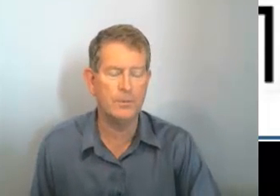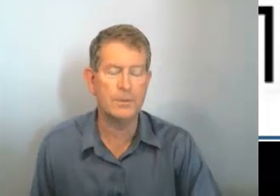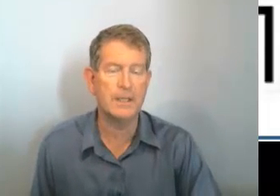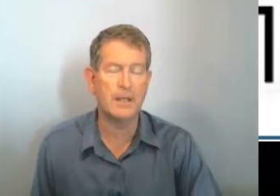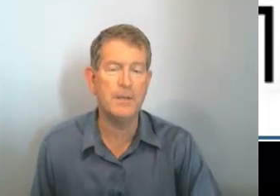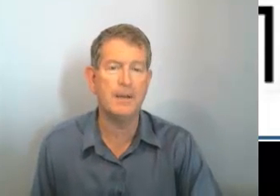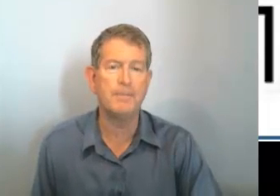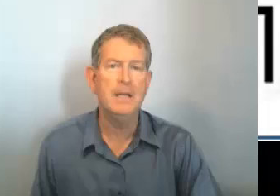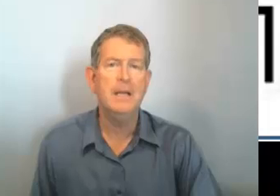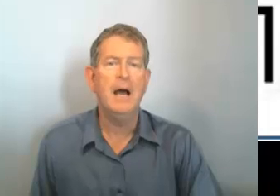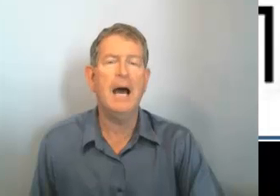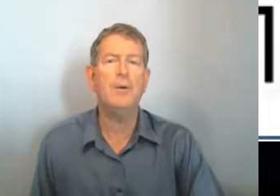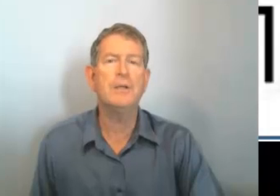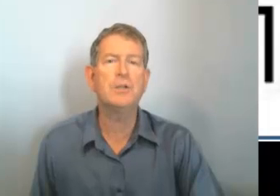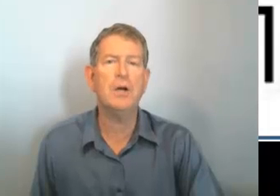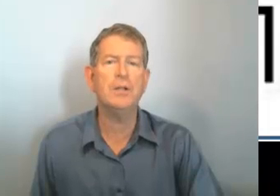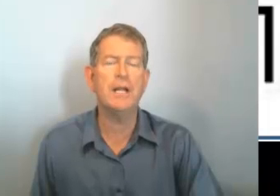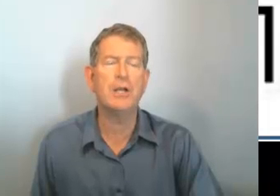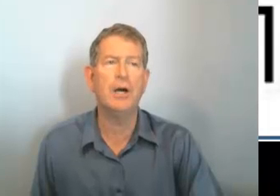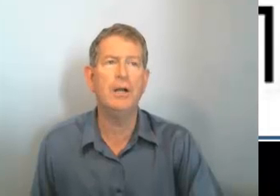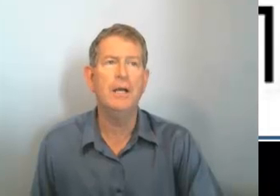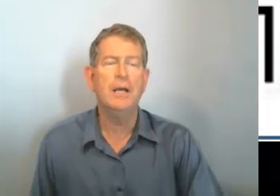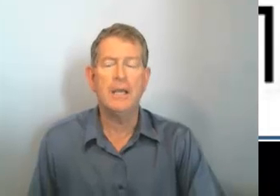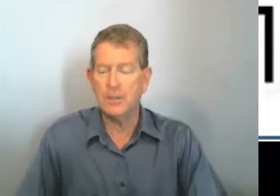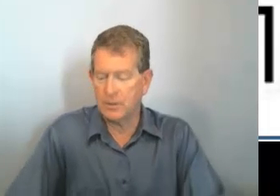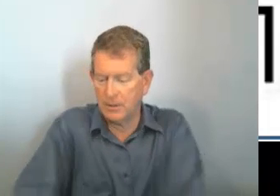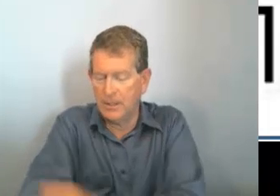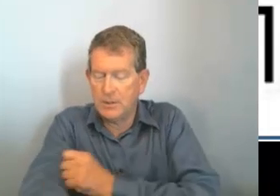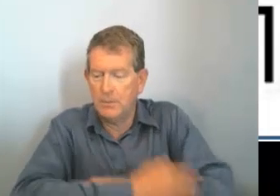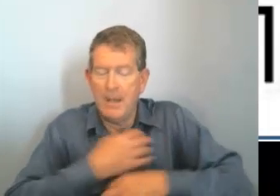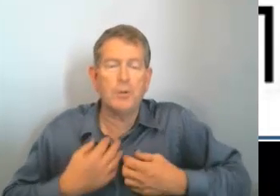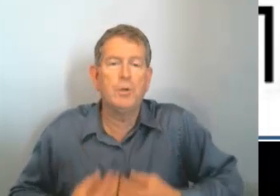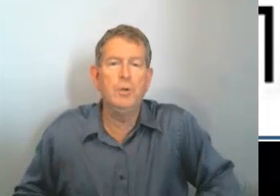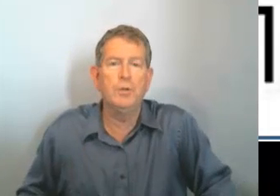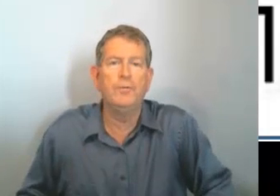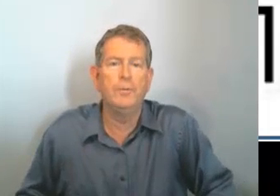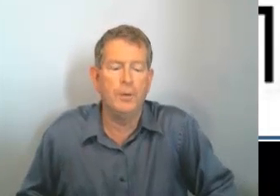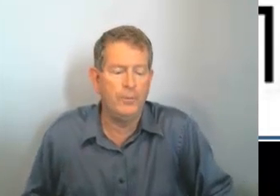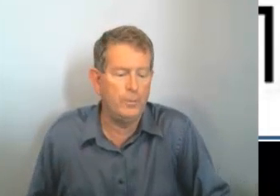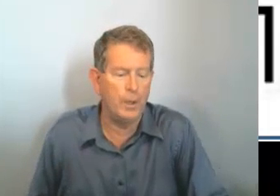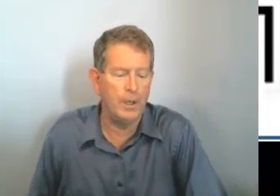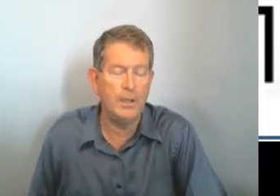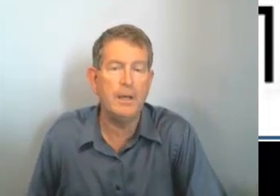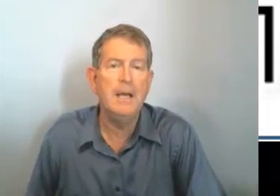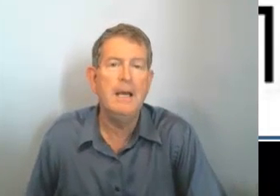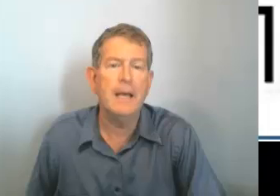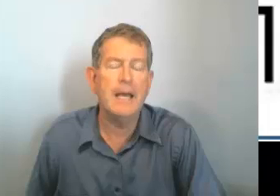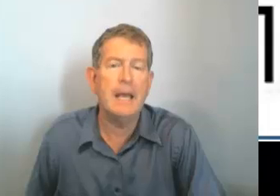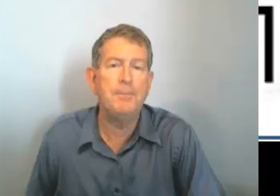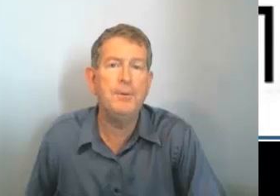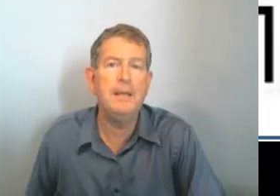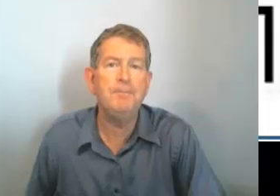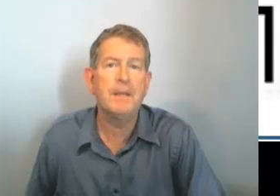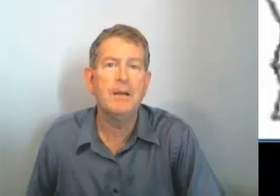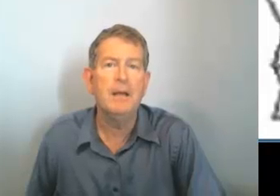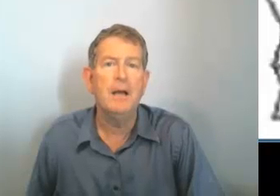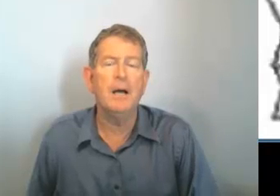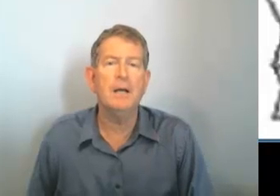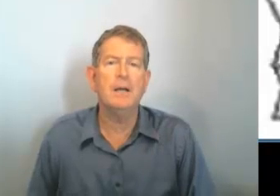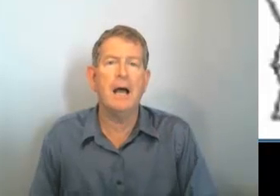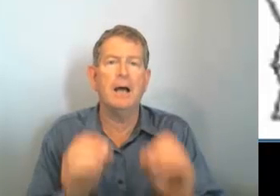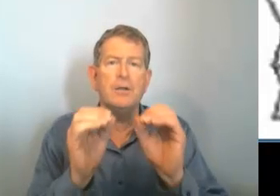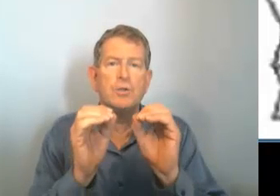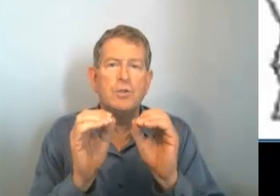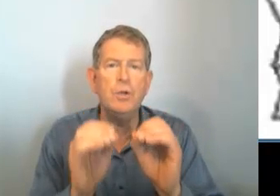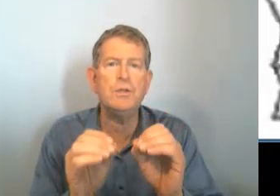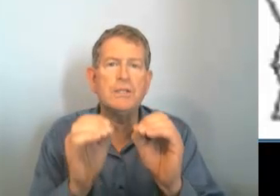comme on sait très bien. Alors, il sort de l'école, il se met en tenue de footballeur, et puis,